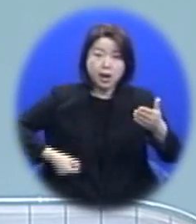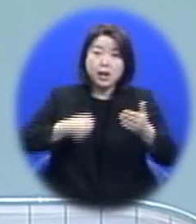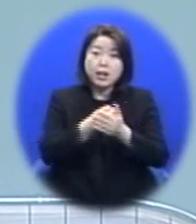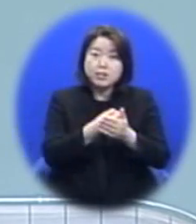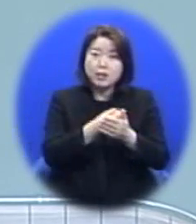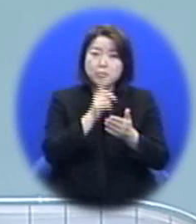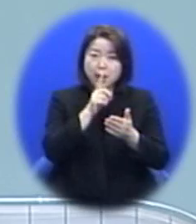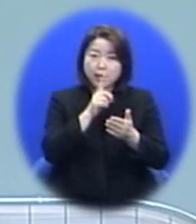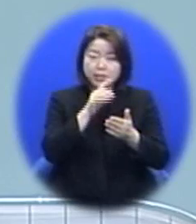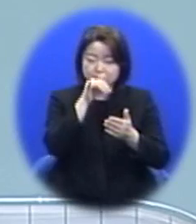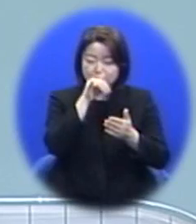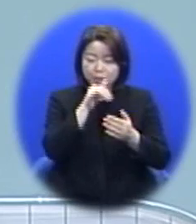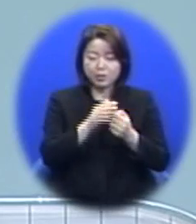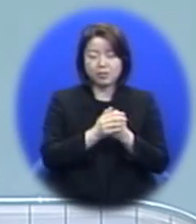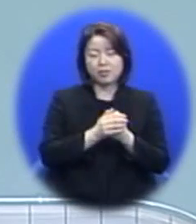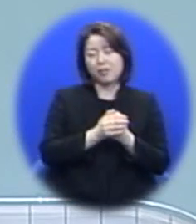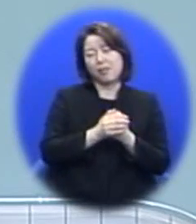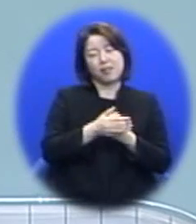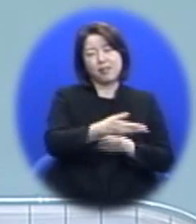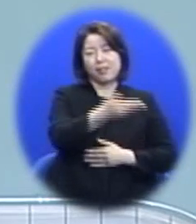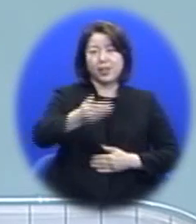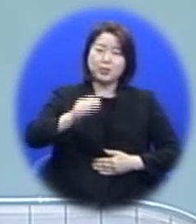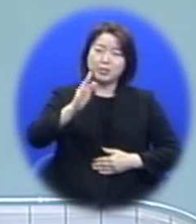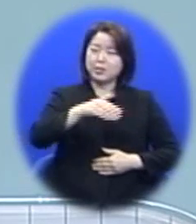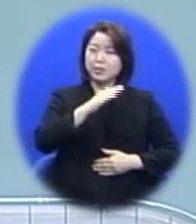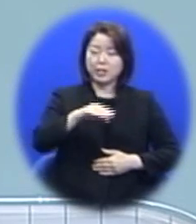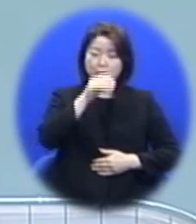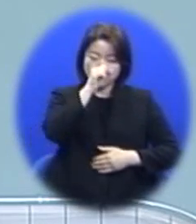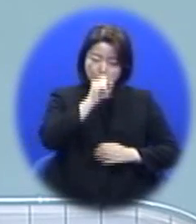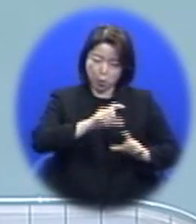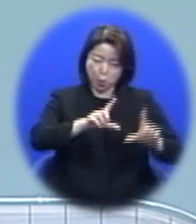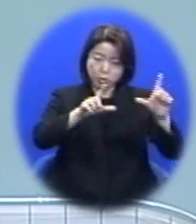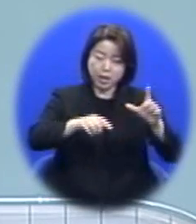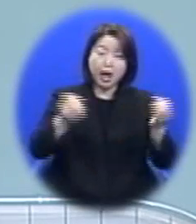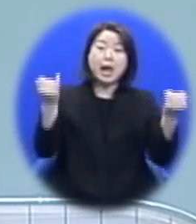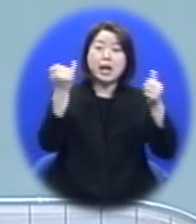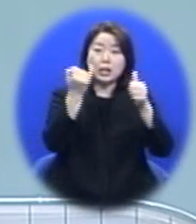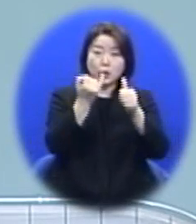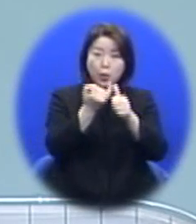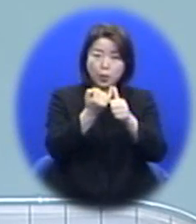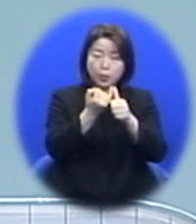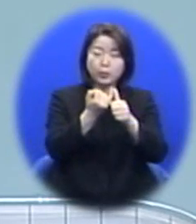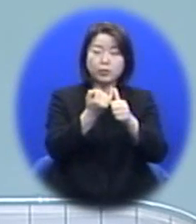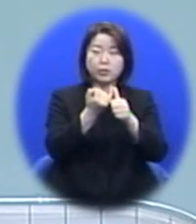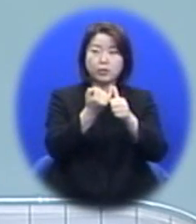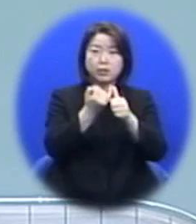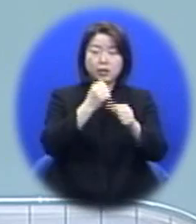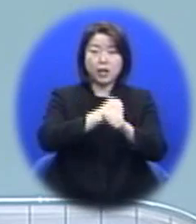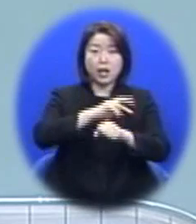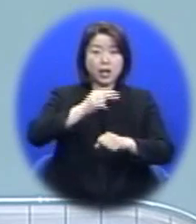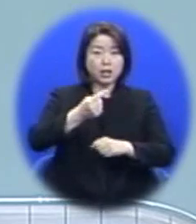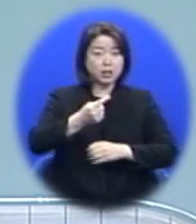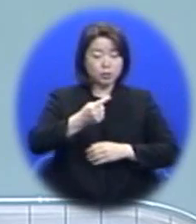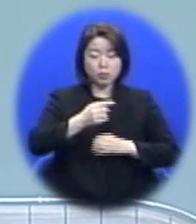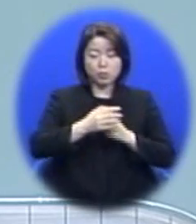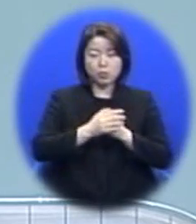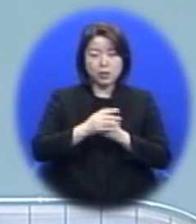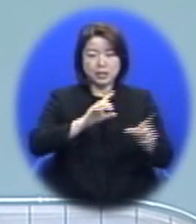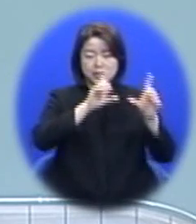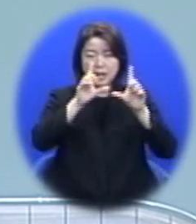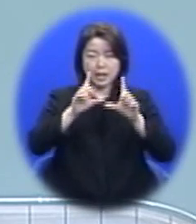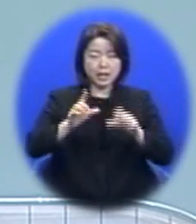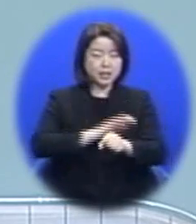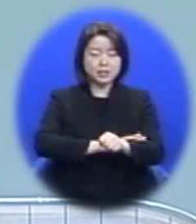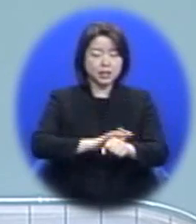여러분, 절대로 좋은 날 결혼한다고 잘 사는 거 아닙니다. 어떻게 하면 우리 부부가 잘